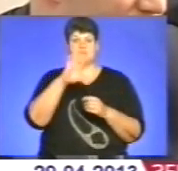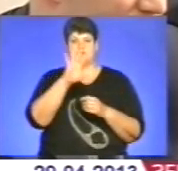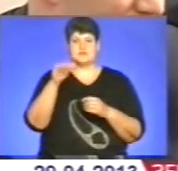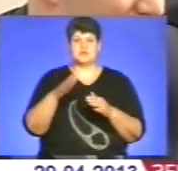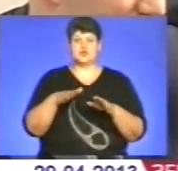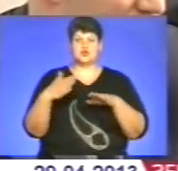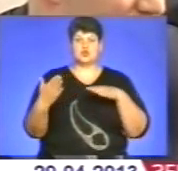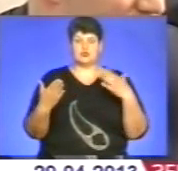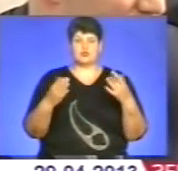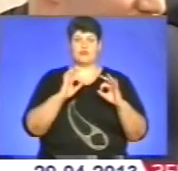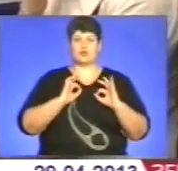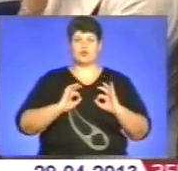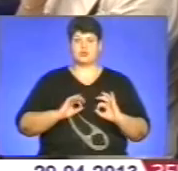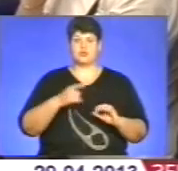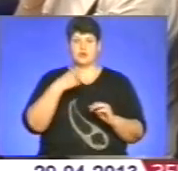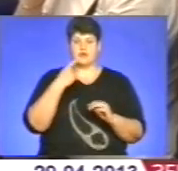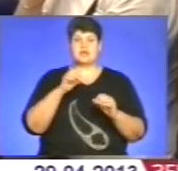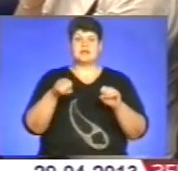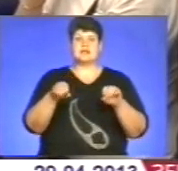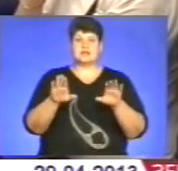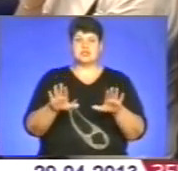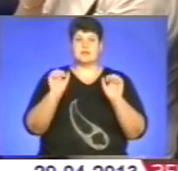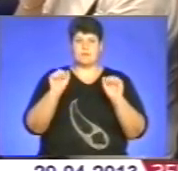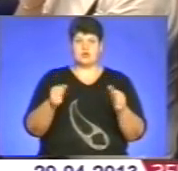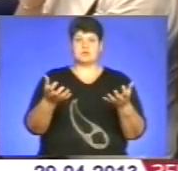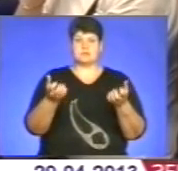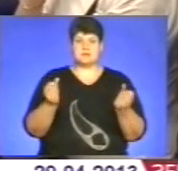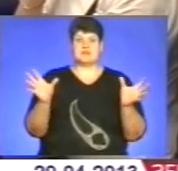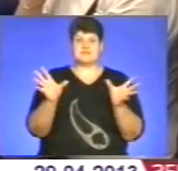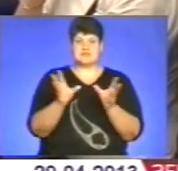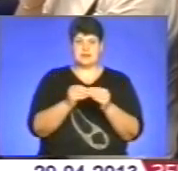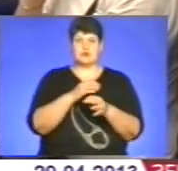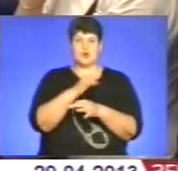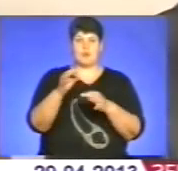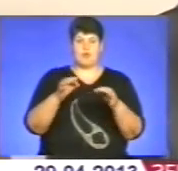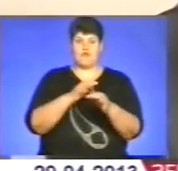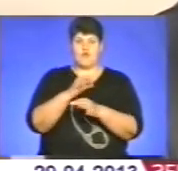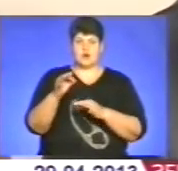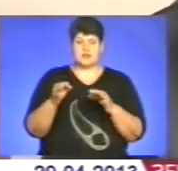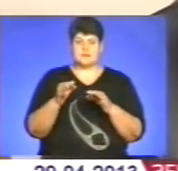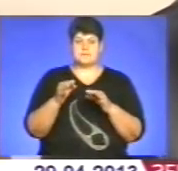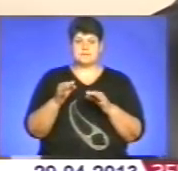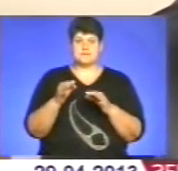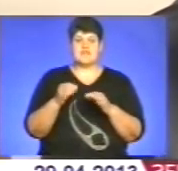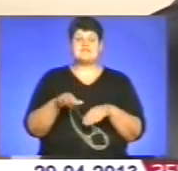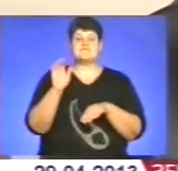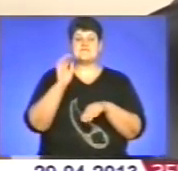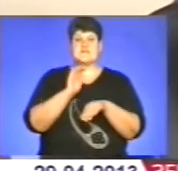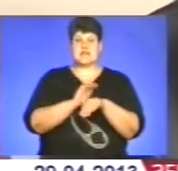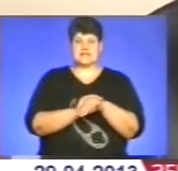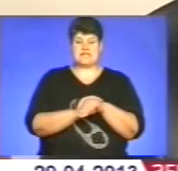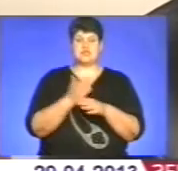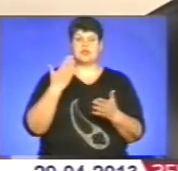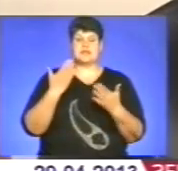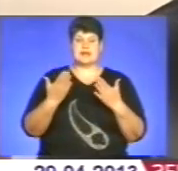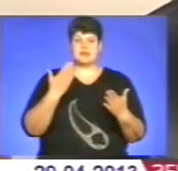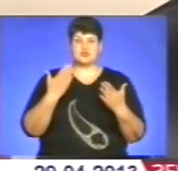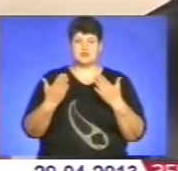у прокуратурі кажуть, що рішення можна приймати тільки після взаємного обговорення. Фактично, якщо